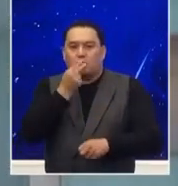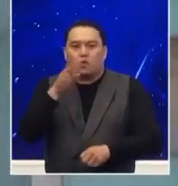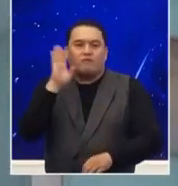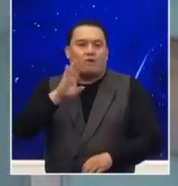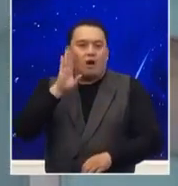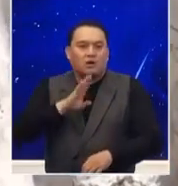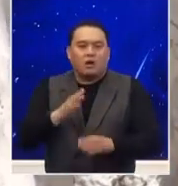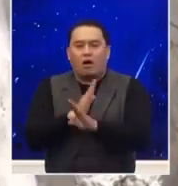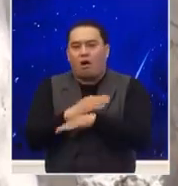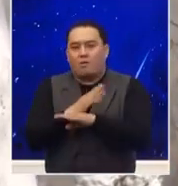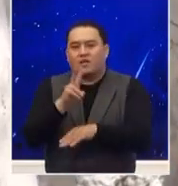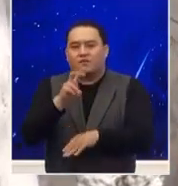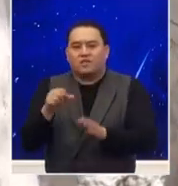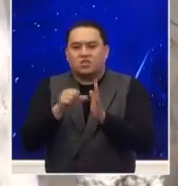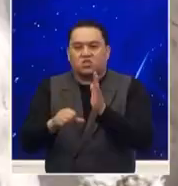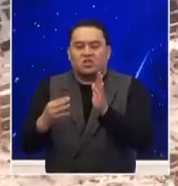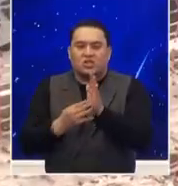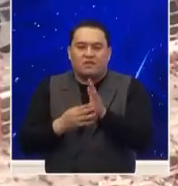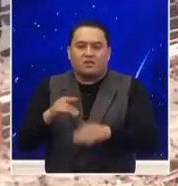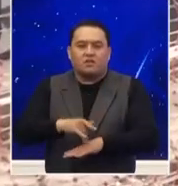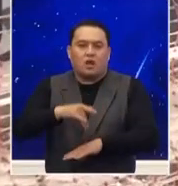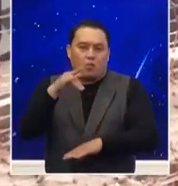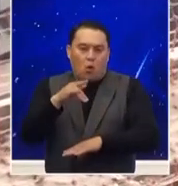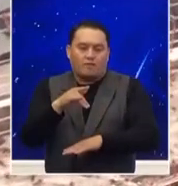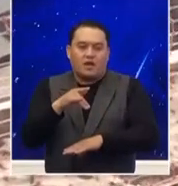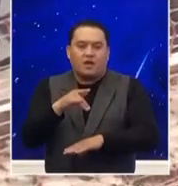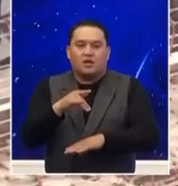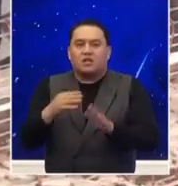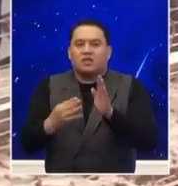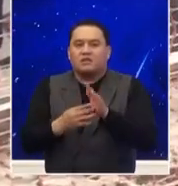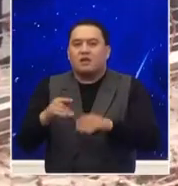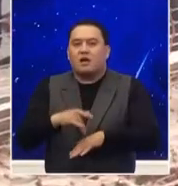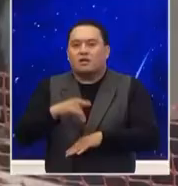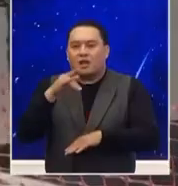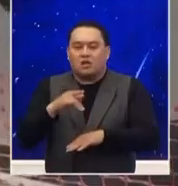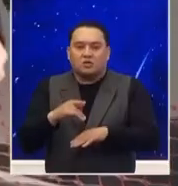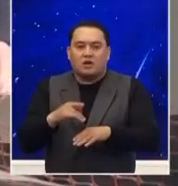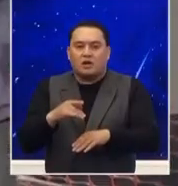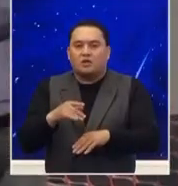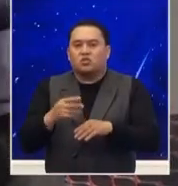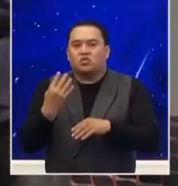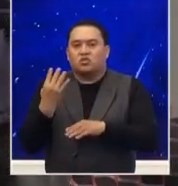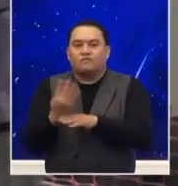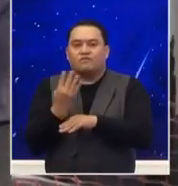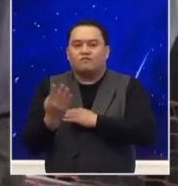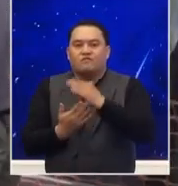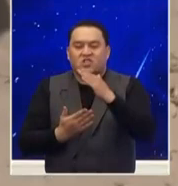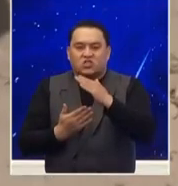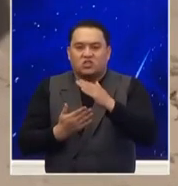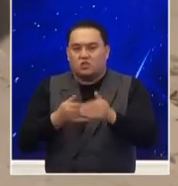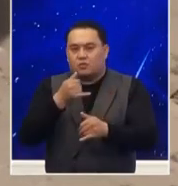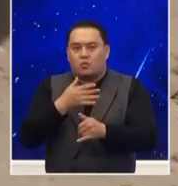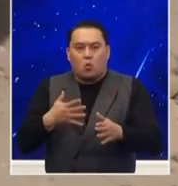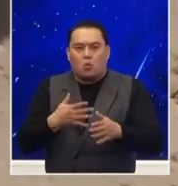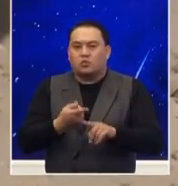водой. Всего в Капшагае 269 многоэтажных домов, преимущественно 9-этажных, но питьевая вода выше 4 этажа в некоторых домах не